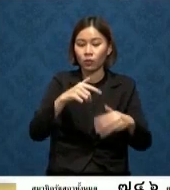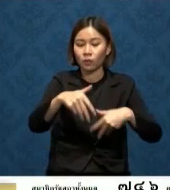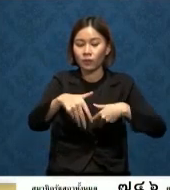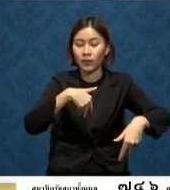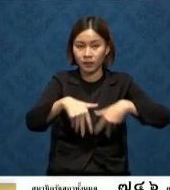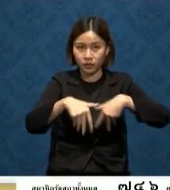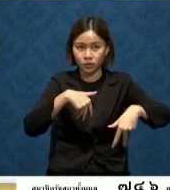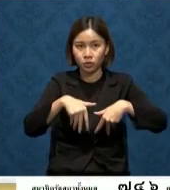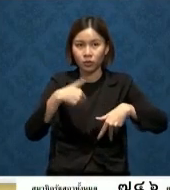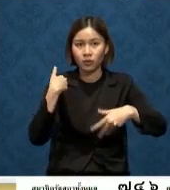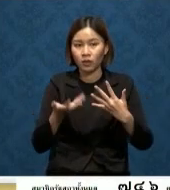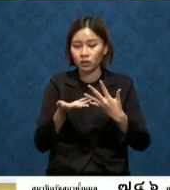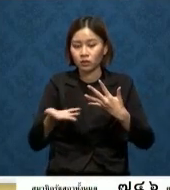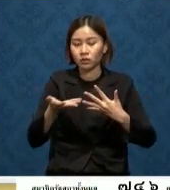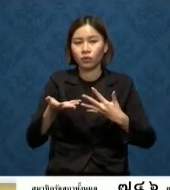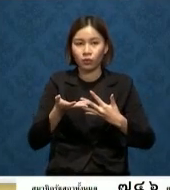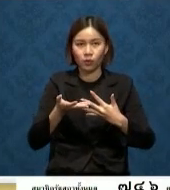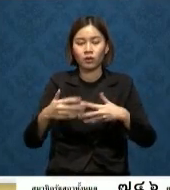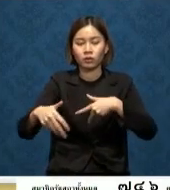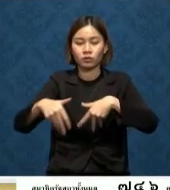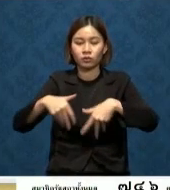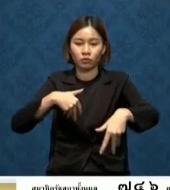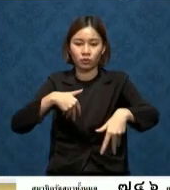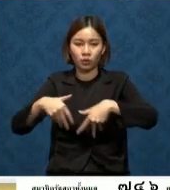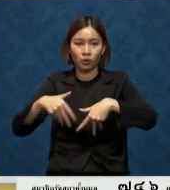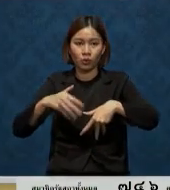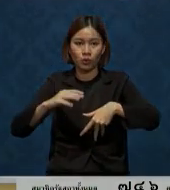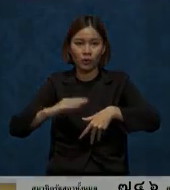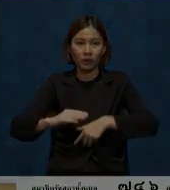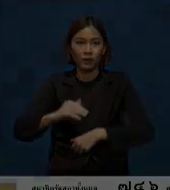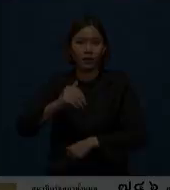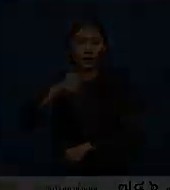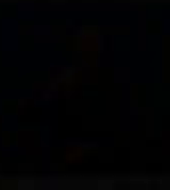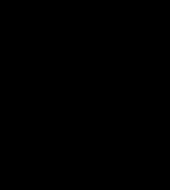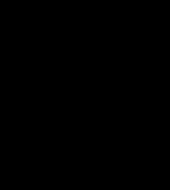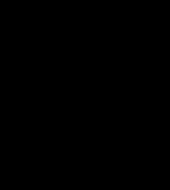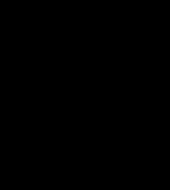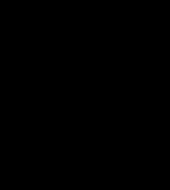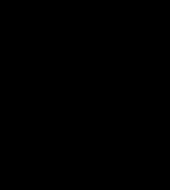รวมทั้งยกระดับความเป็นอยู่ของพี่น้องประชาชนให้ดียิ่งขึ้นด้วยครับขอบคุณครับท่านประธาน